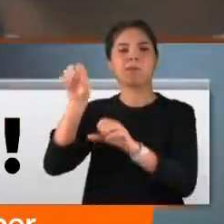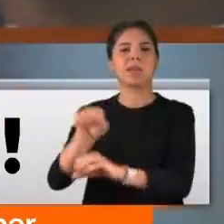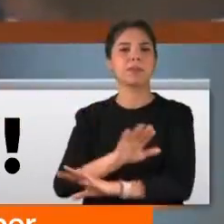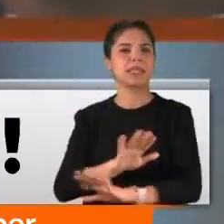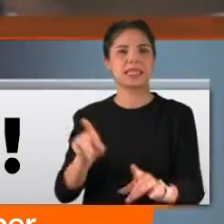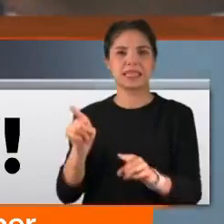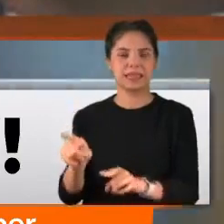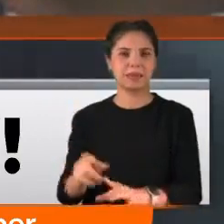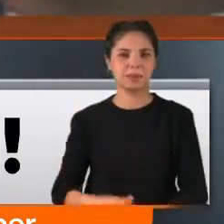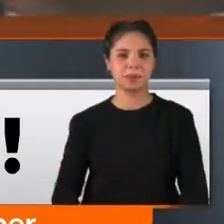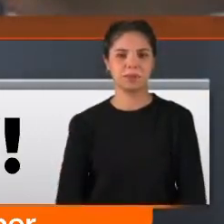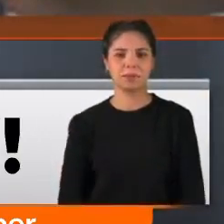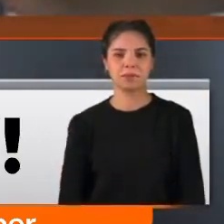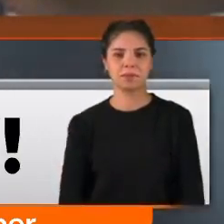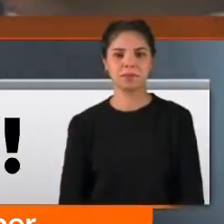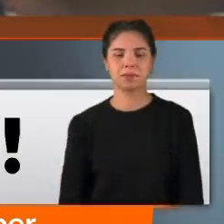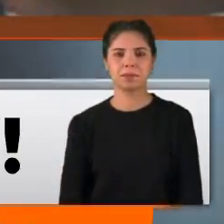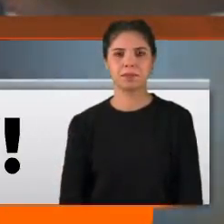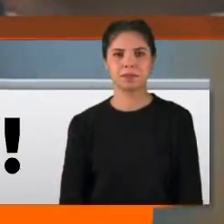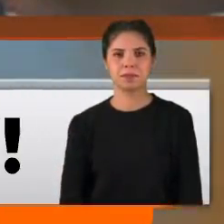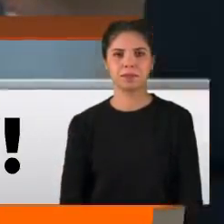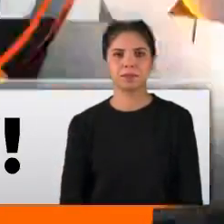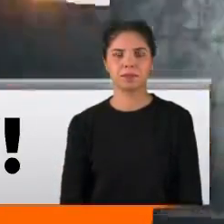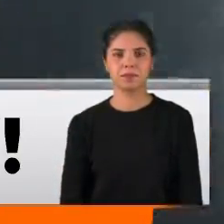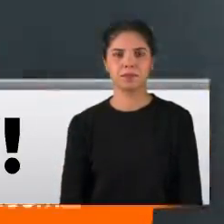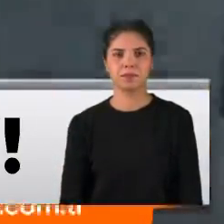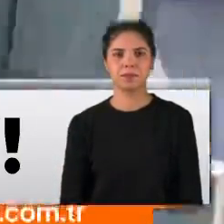verdi. Oh my God.